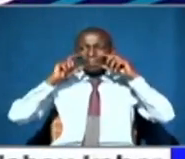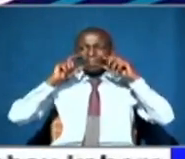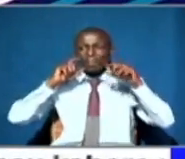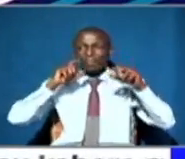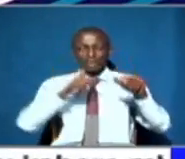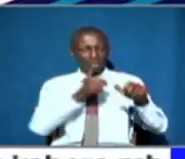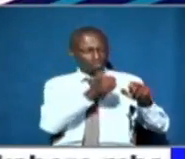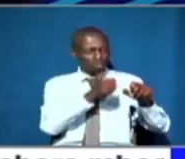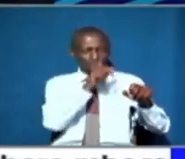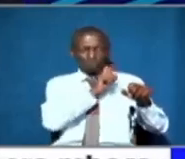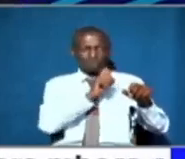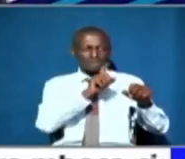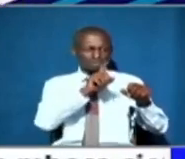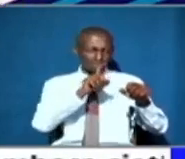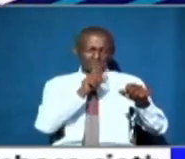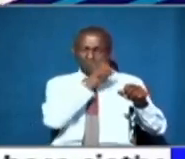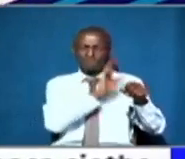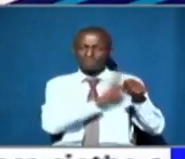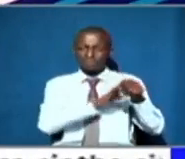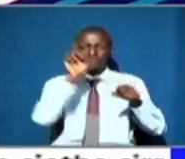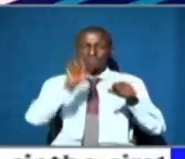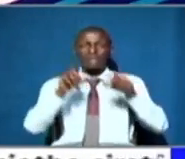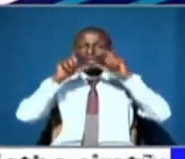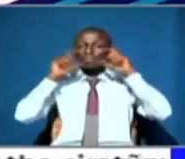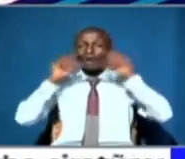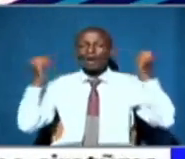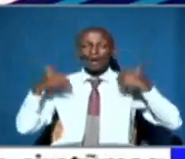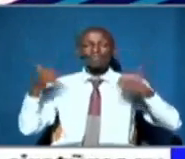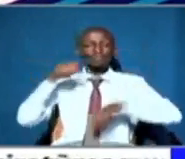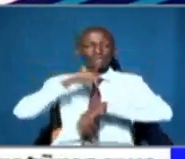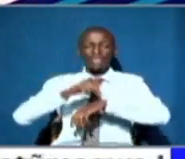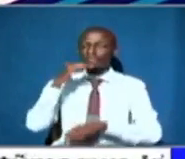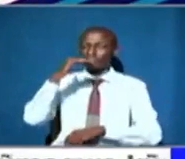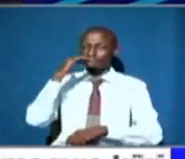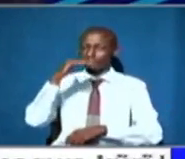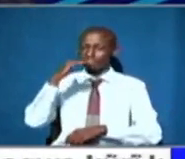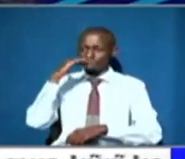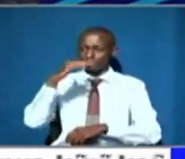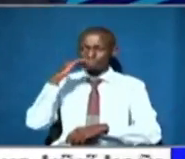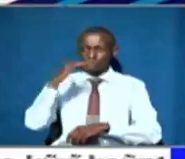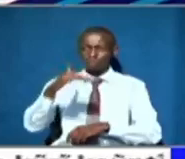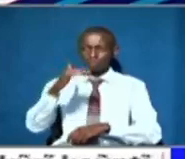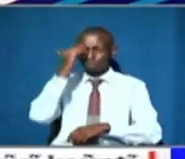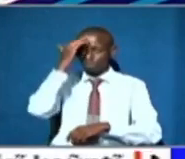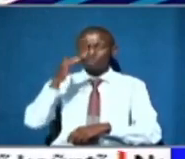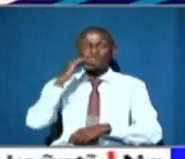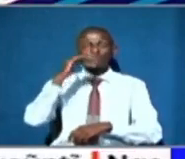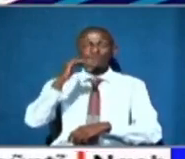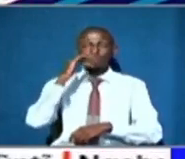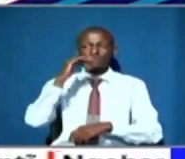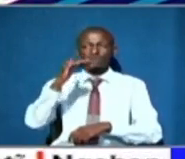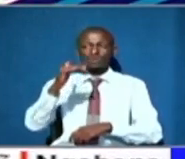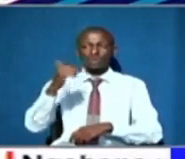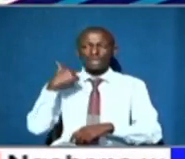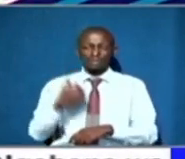ni asantaizwo aria wikirite ki kanyamu ee taru kiga gese magugo twari oguo ni tondu ngona kanyamu